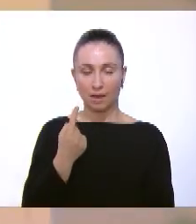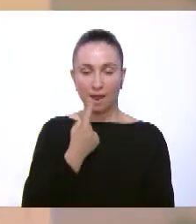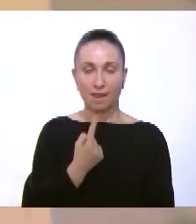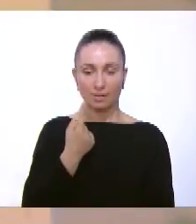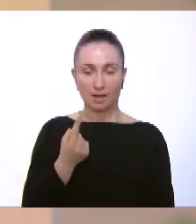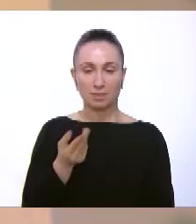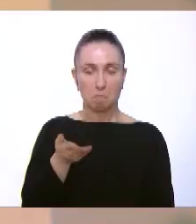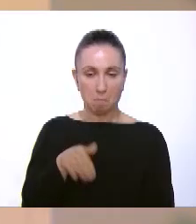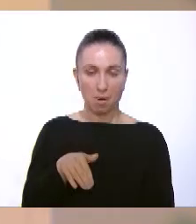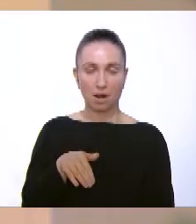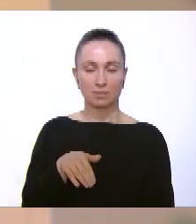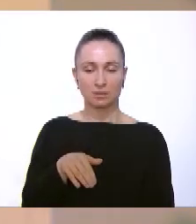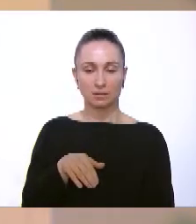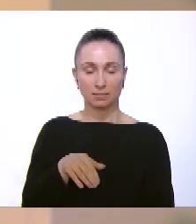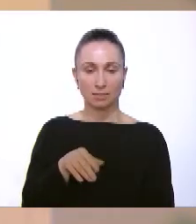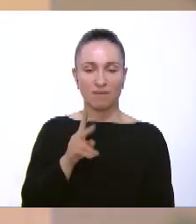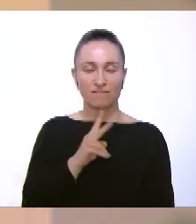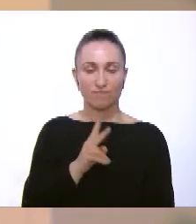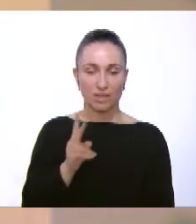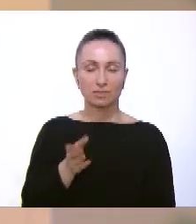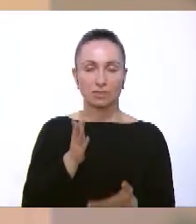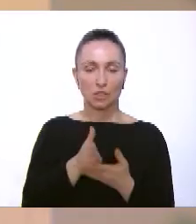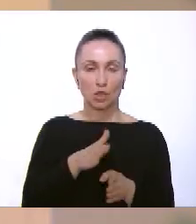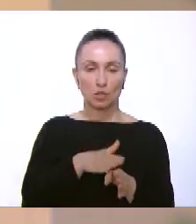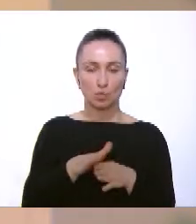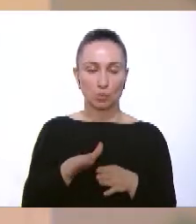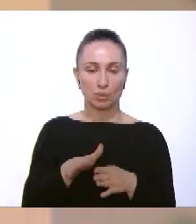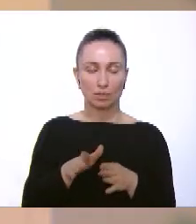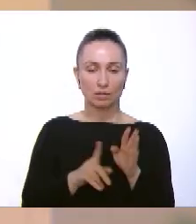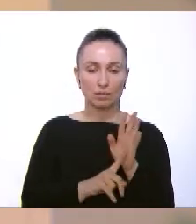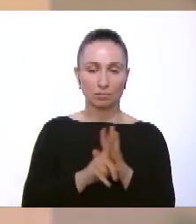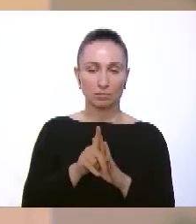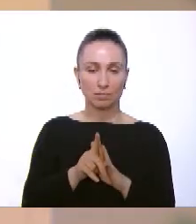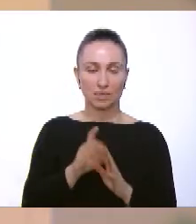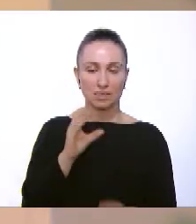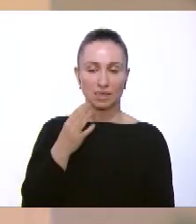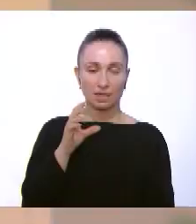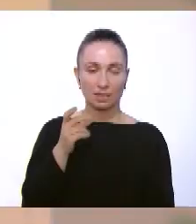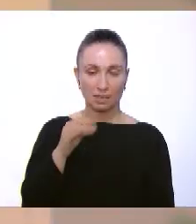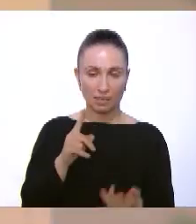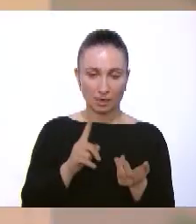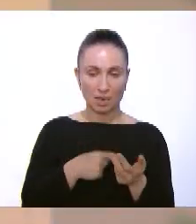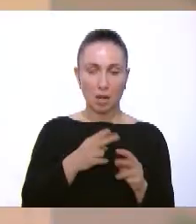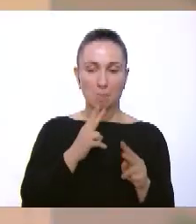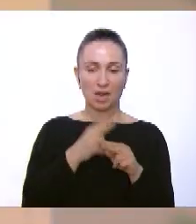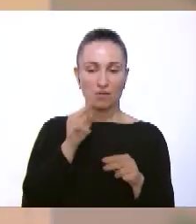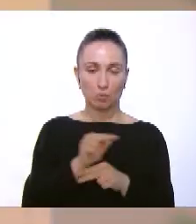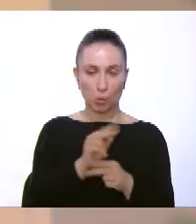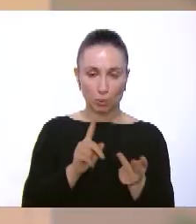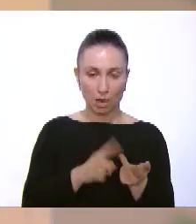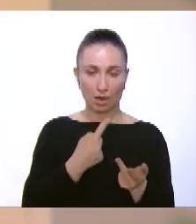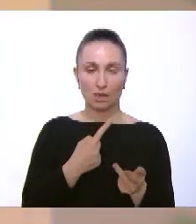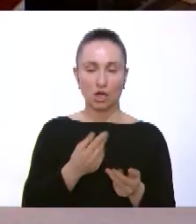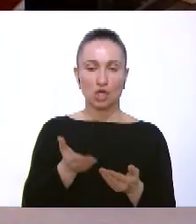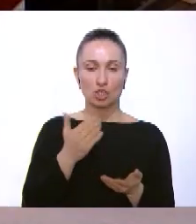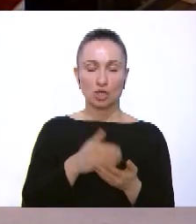ერთ-ერთი მაინც, ერთადერთი თუ არა, ვისაც აქვს სრული ციკლი, დაწყებული სკრინინგი, პრევენციული მკურნალობა,